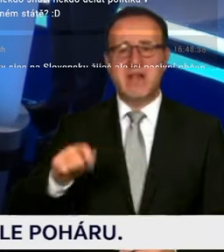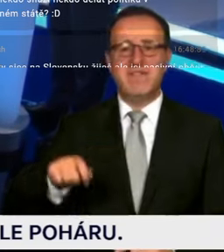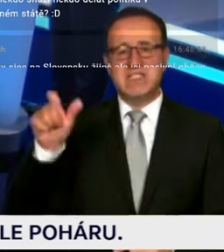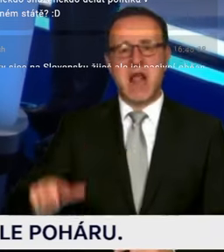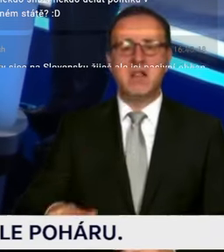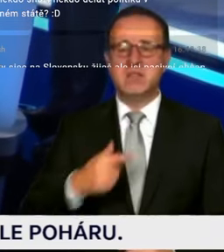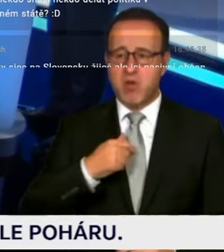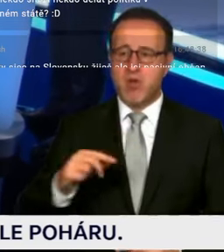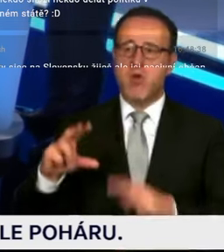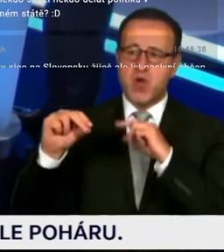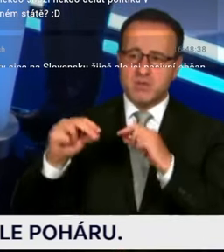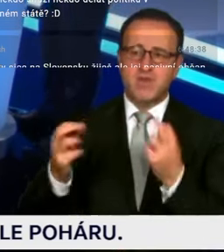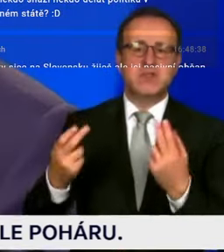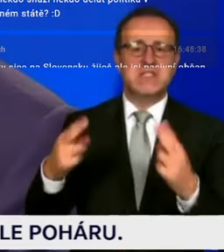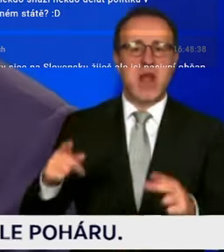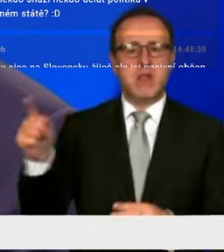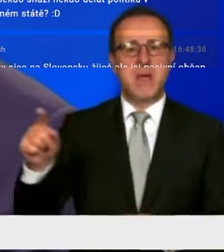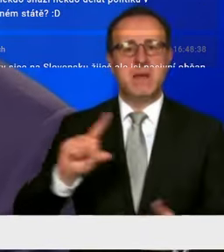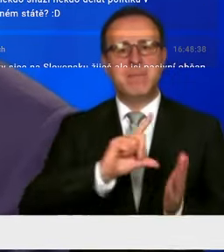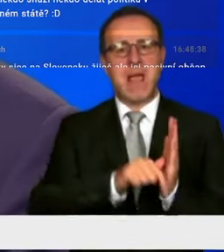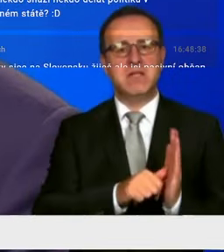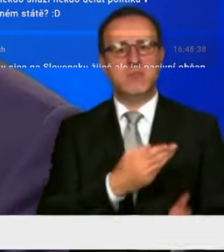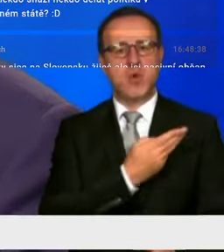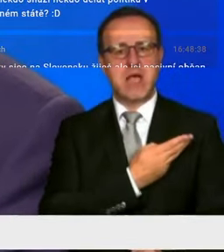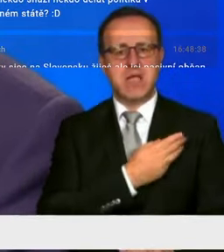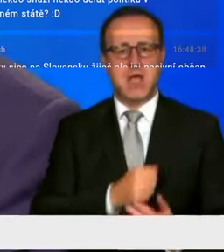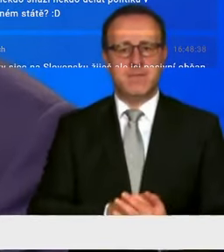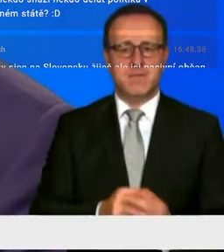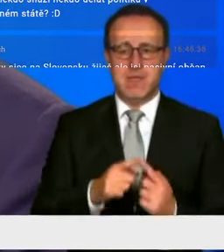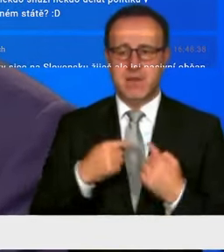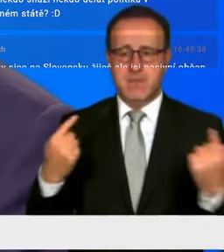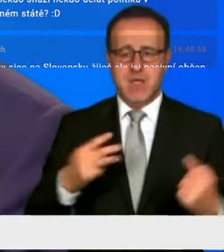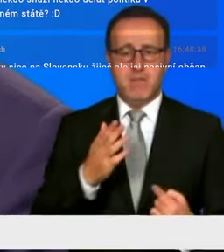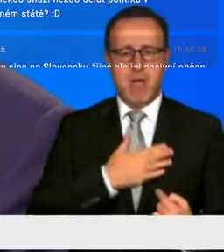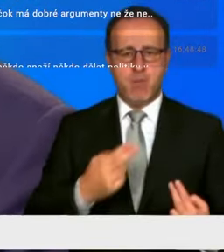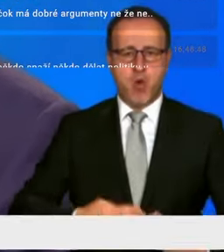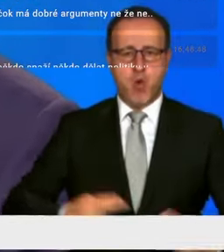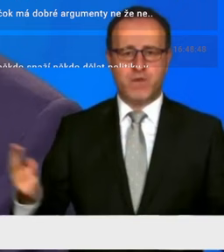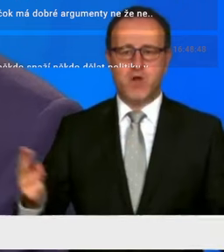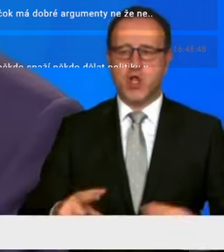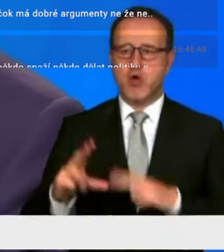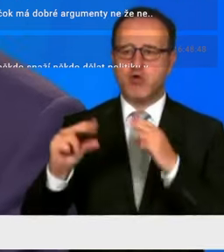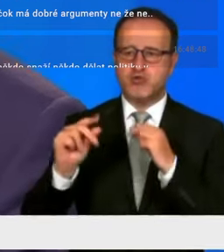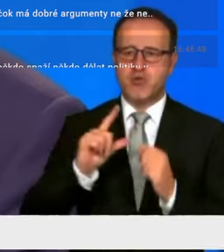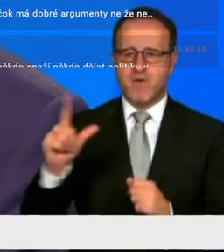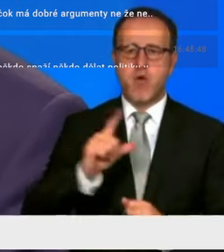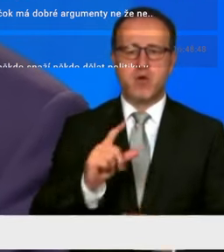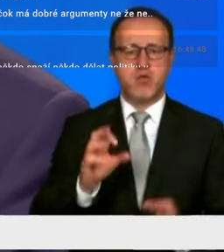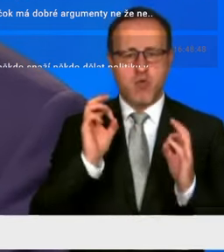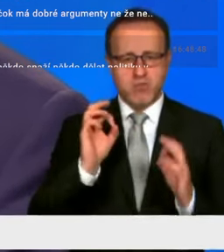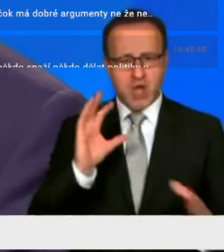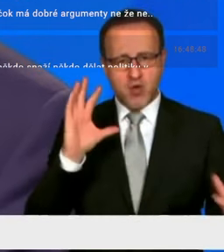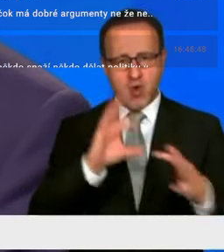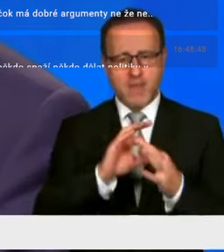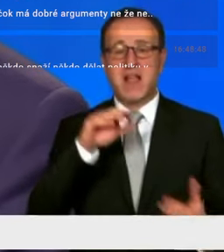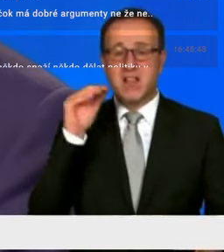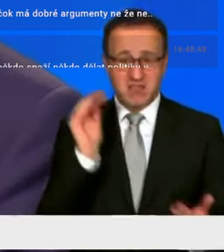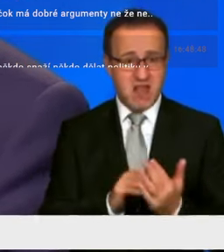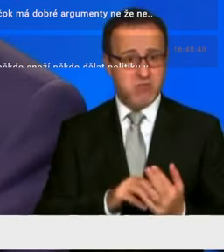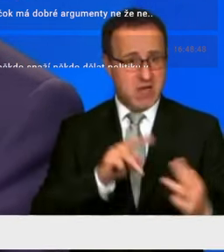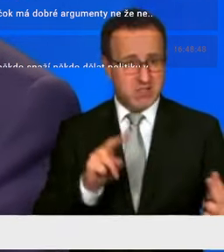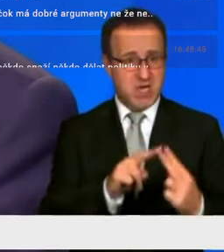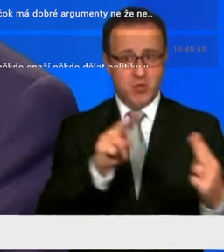hovoril o tom čo sa deje v pásme gazy a tak ďalej my máme otvorené rozhovory eh dobré kontakty a treba sa nám stretávať